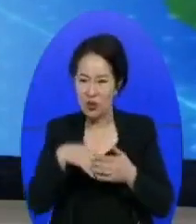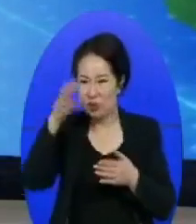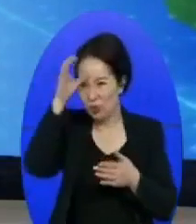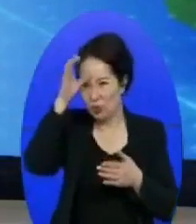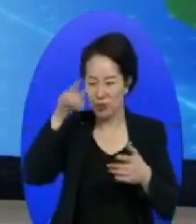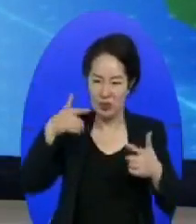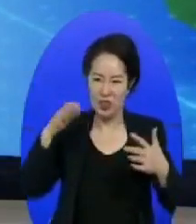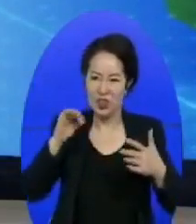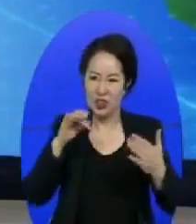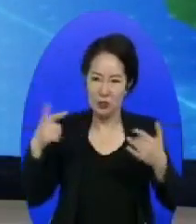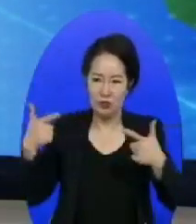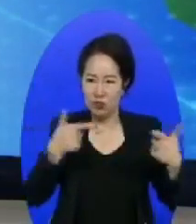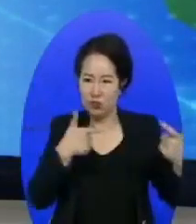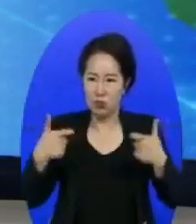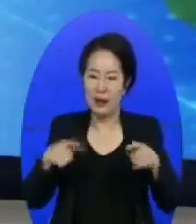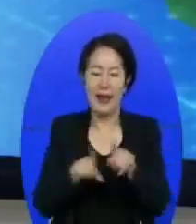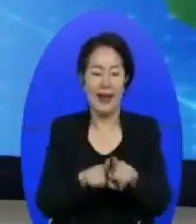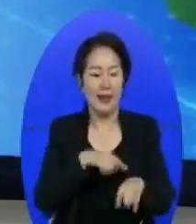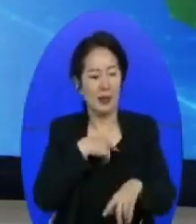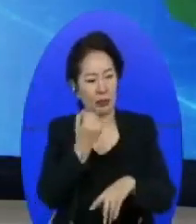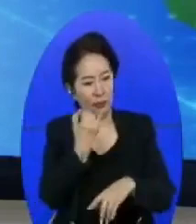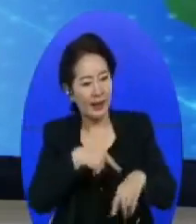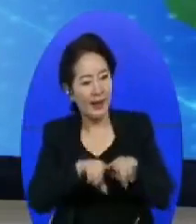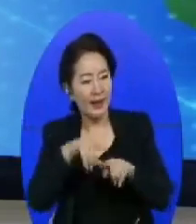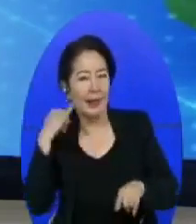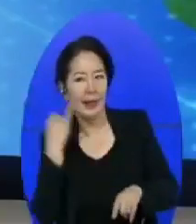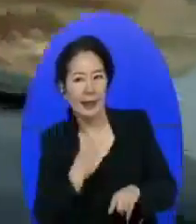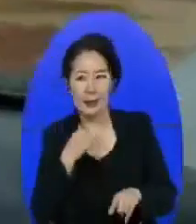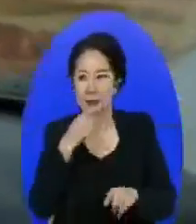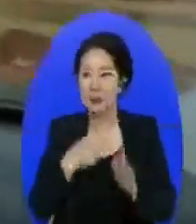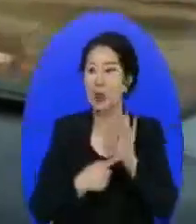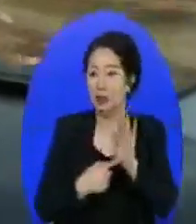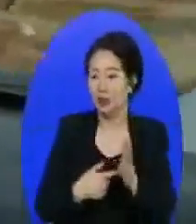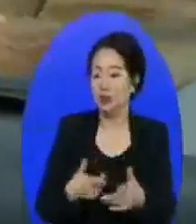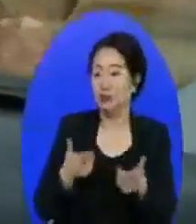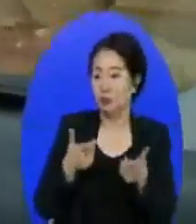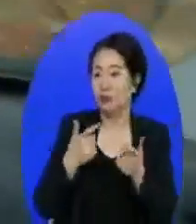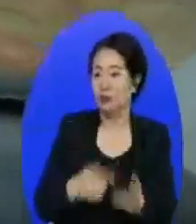гал нээсэн гэж тус улсын батлан хамгаалах яамнаас мэдээлж байна.